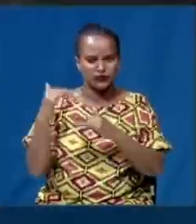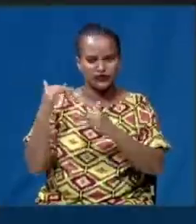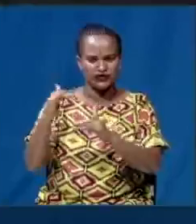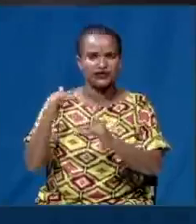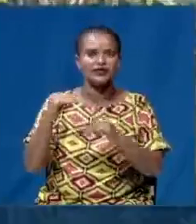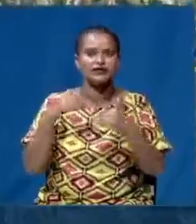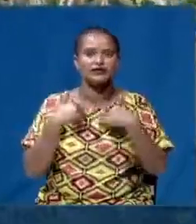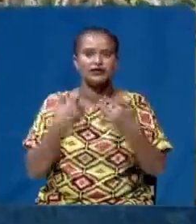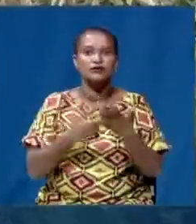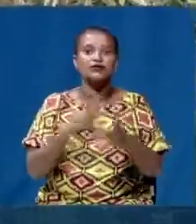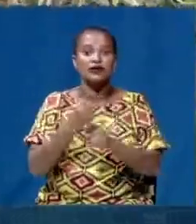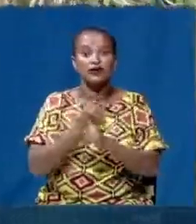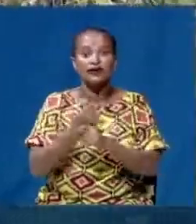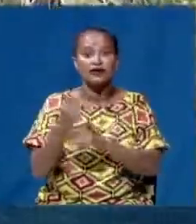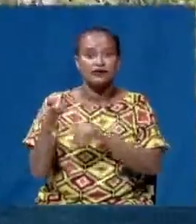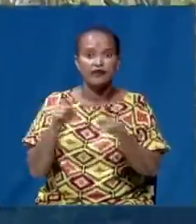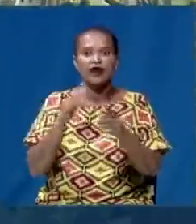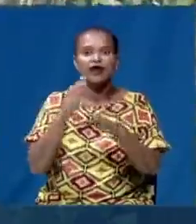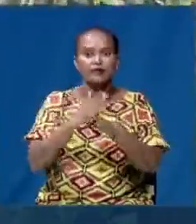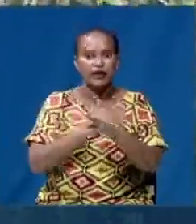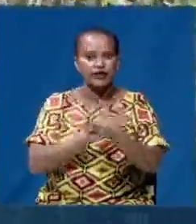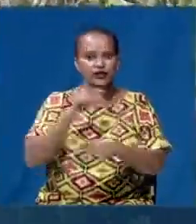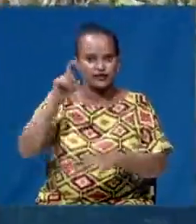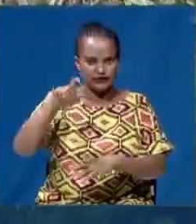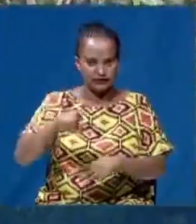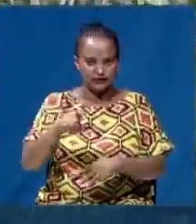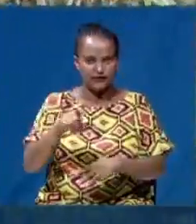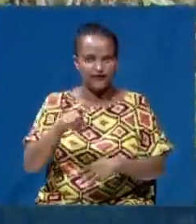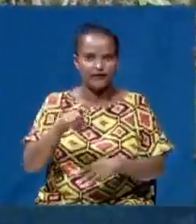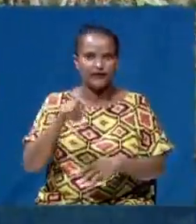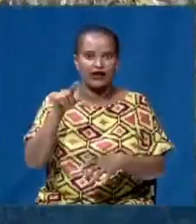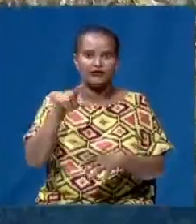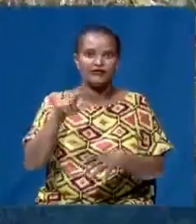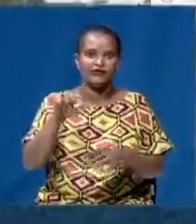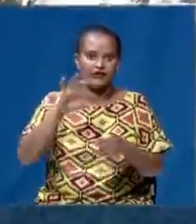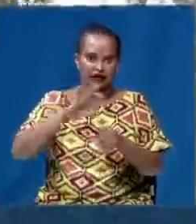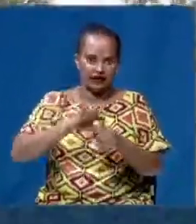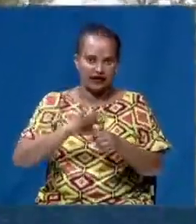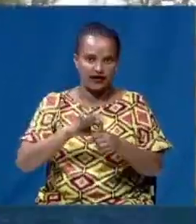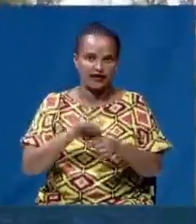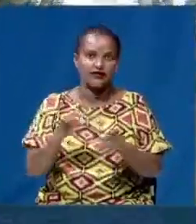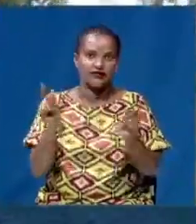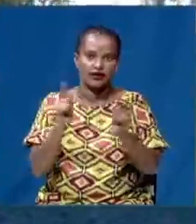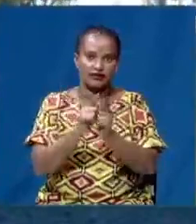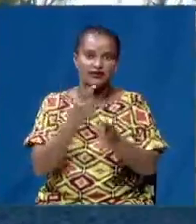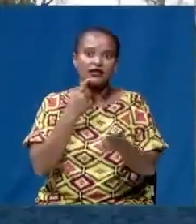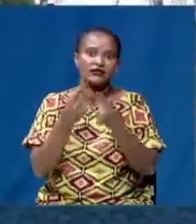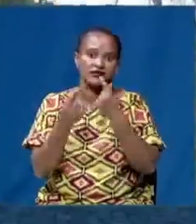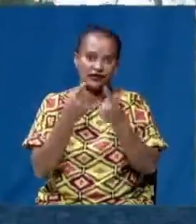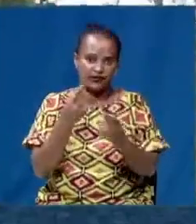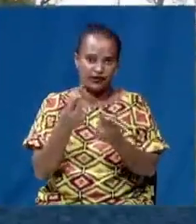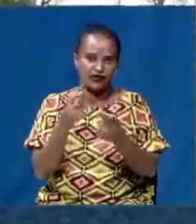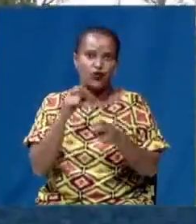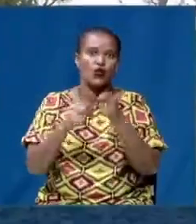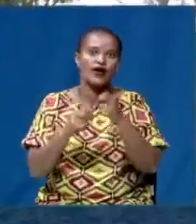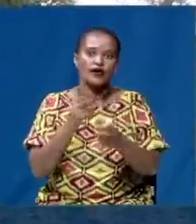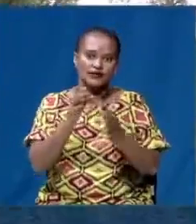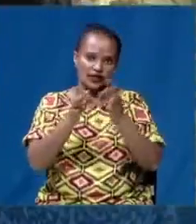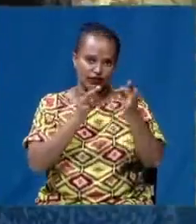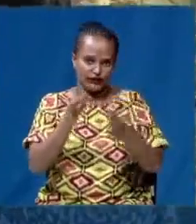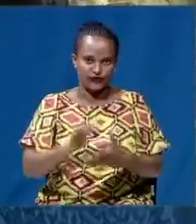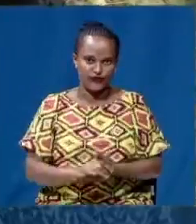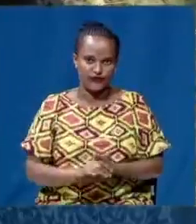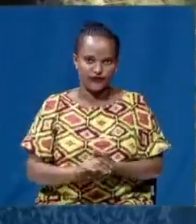ስለ ዘሎ እዚ ተግባር ድማ ክመሓየሽ ከም ዝግባእ እዮም ኣብቲ ወፍሪ ተኸላ ፈልሲ ረኺብና ዘዘራረብናዮም ወገናት